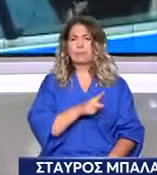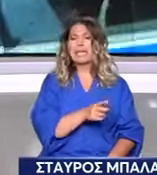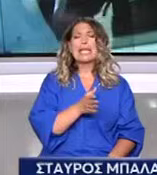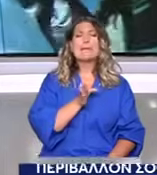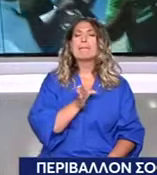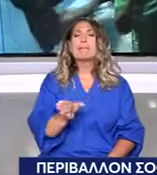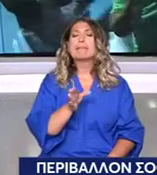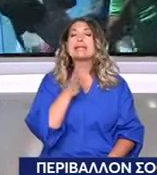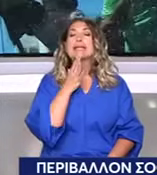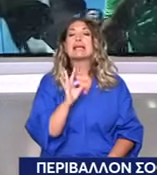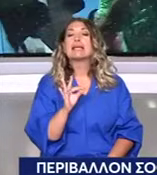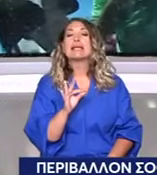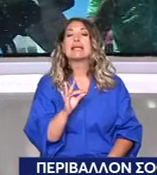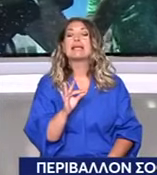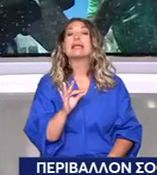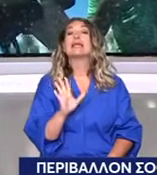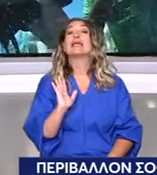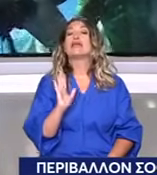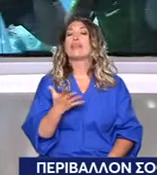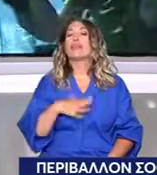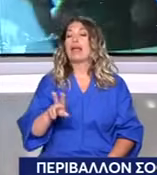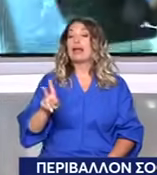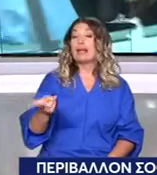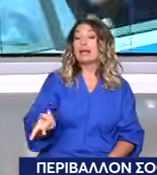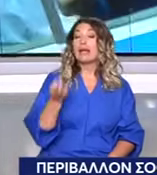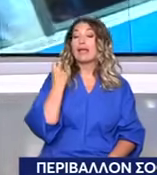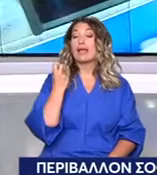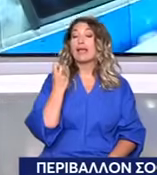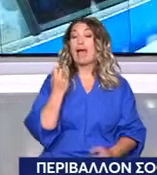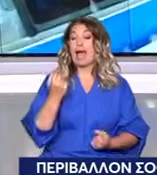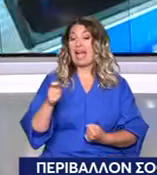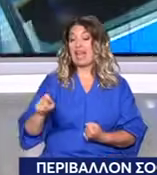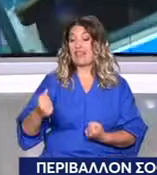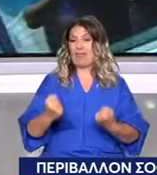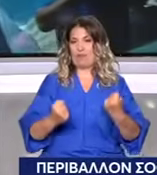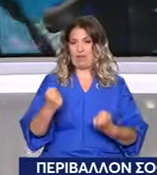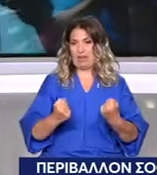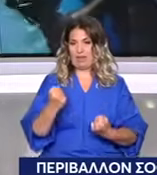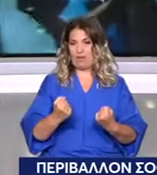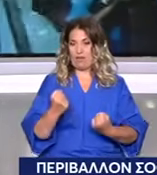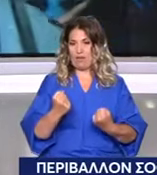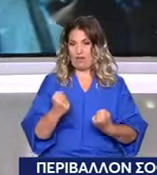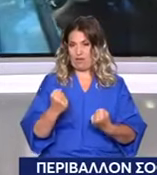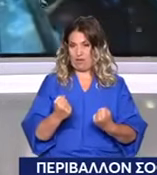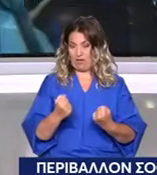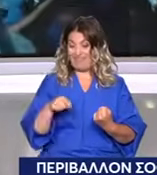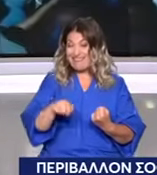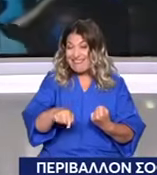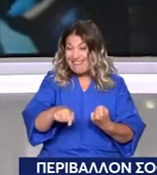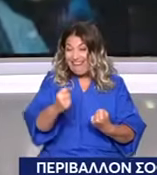βράδυ ήταν για να πάρουν τα κλειδιά του αυτοκινήτου, μέσα στο οποίο το προηγούμενο βράδυ είχε χτυπήσει την